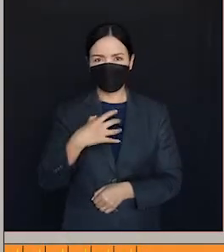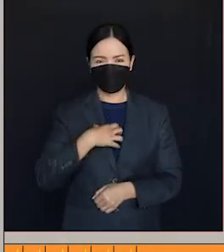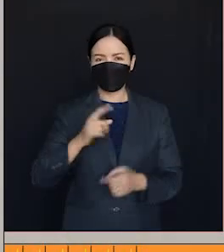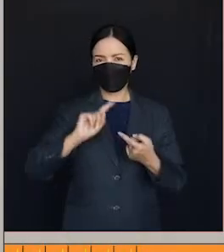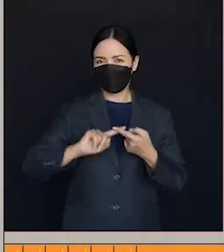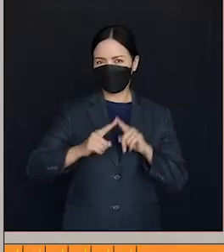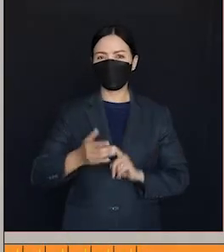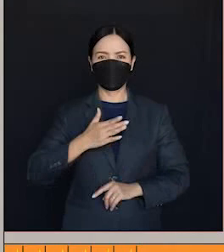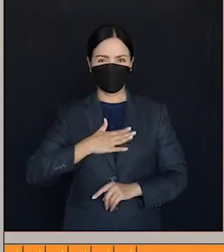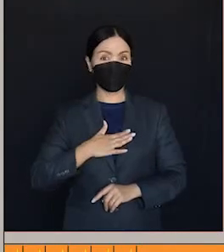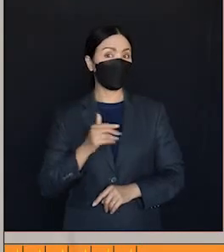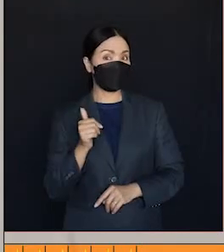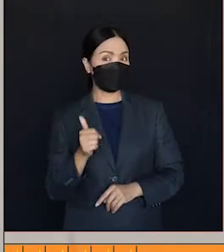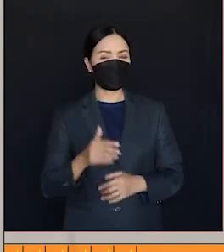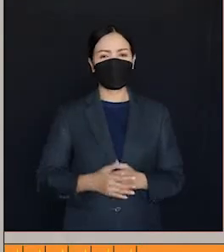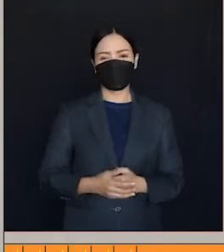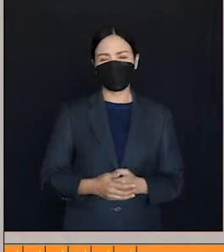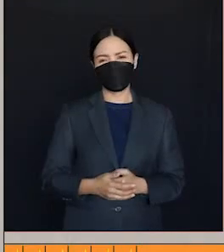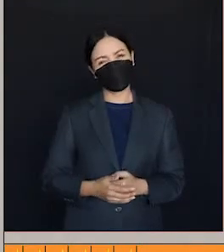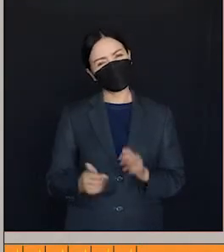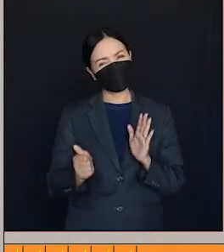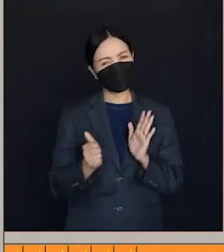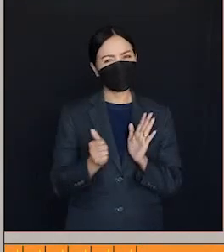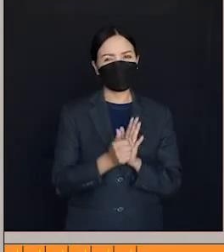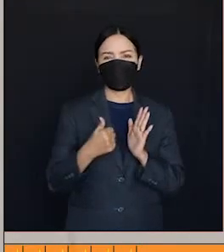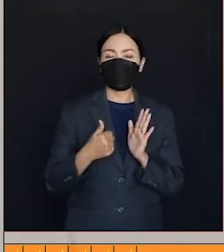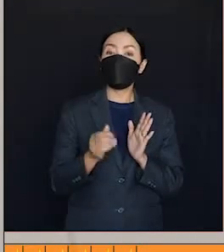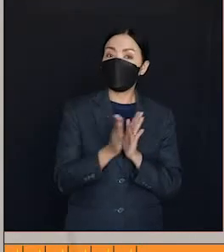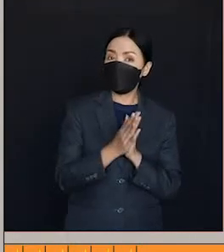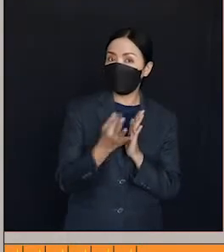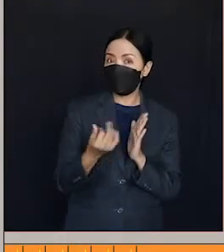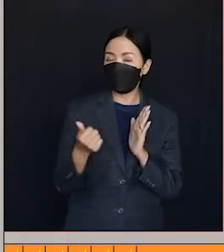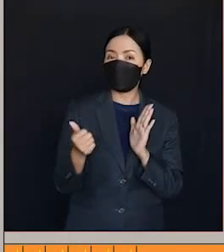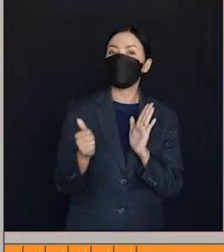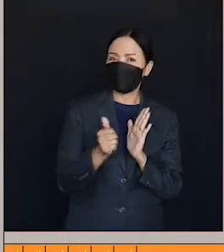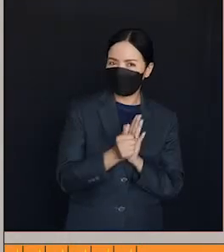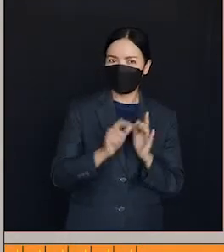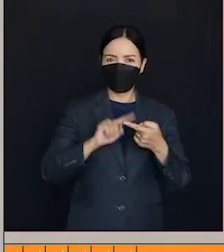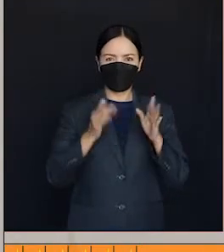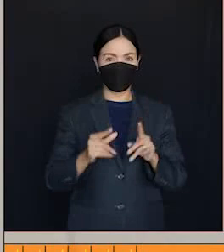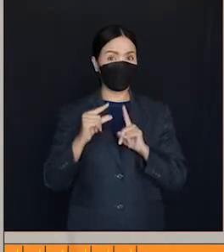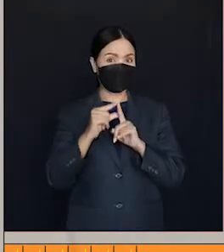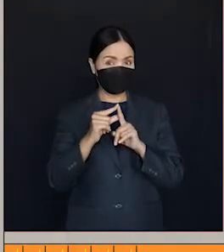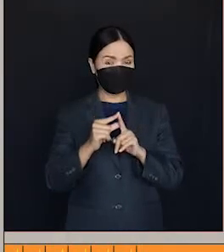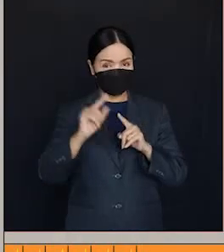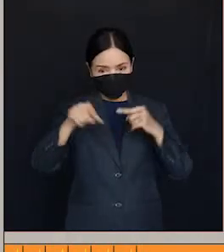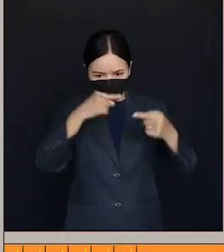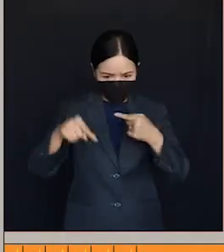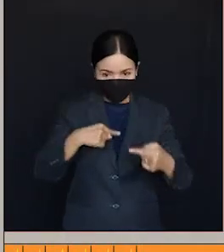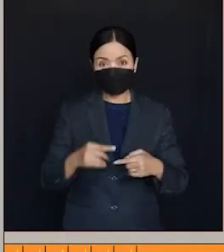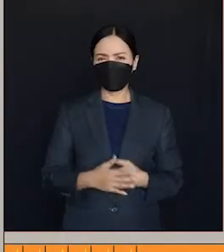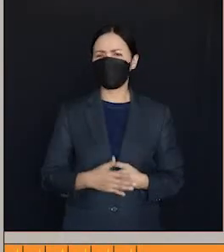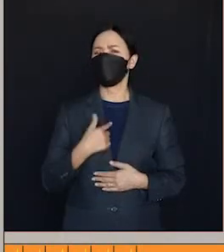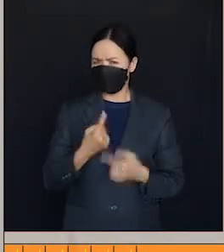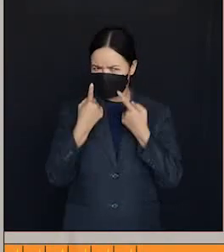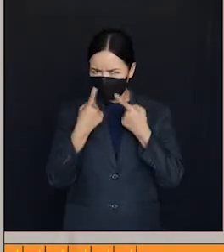ากจะเป็นเพื่อนกับเรานะคะก็สามารถที่จะมากดไลค์ที่ Facebook Fanpage เพื่อนกันคนพันดีส่งคอมเมนต์กันมาเยอะๆนะคะ